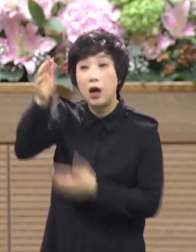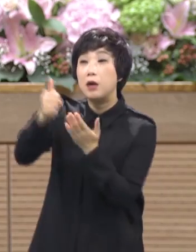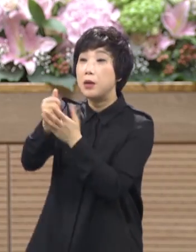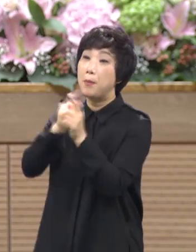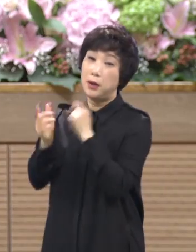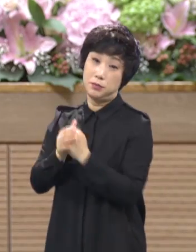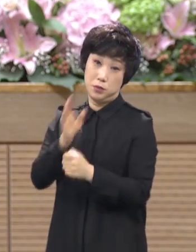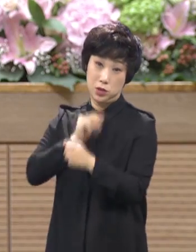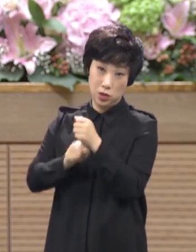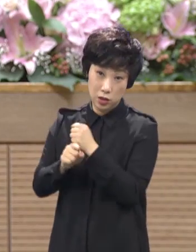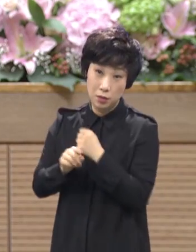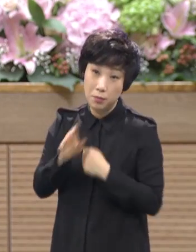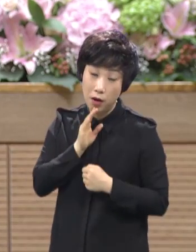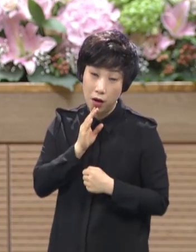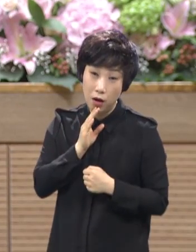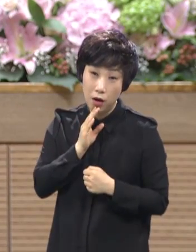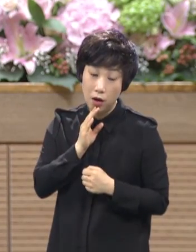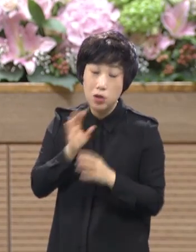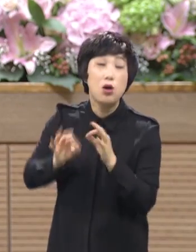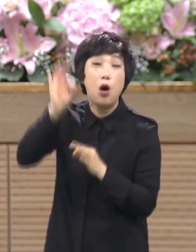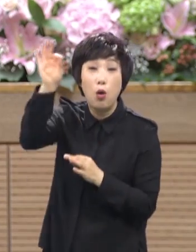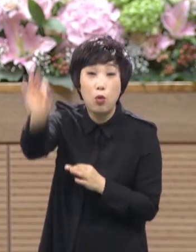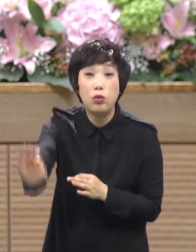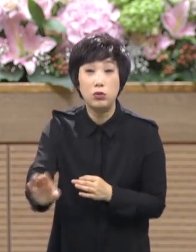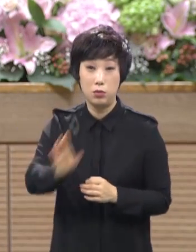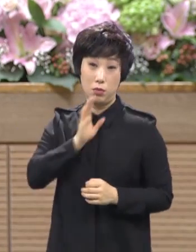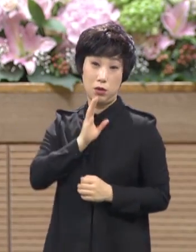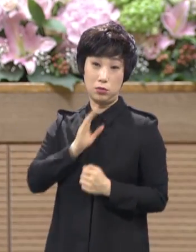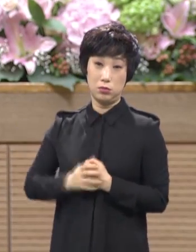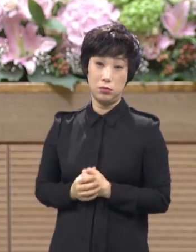말씀은 진리이기에 영원하기 때문에